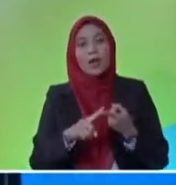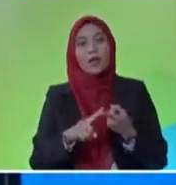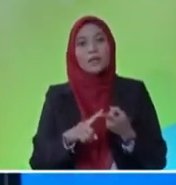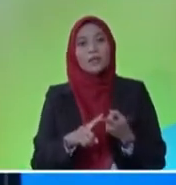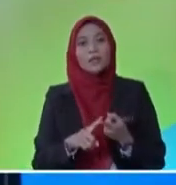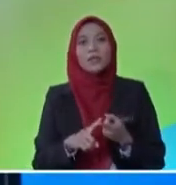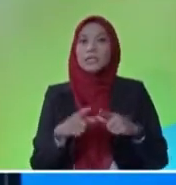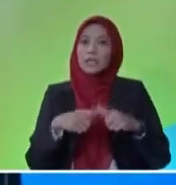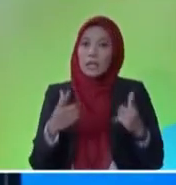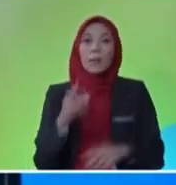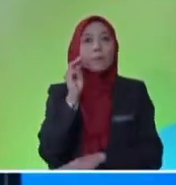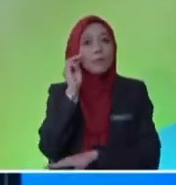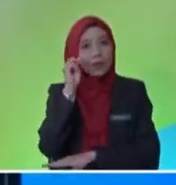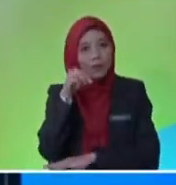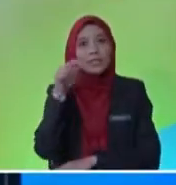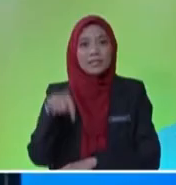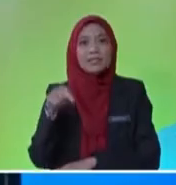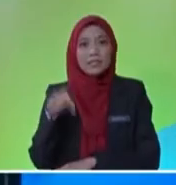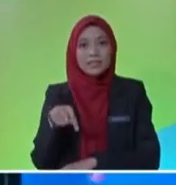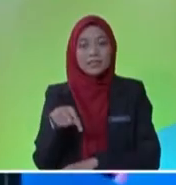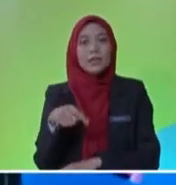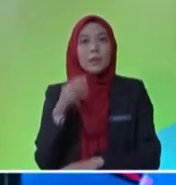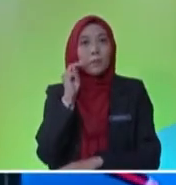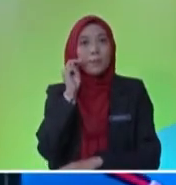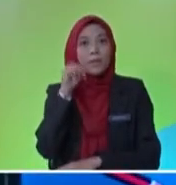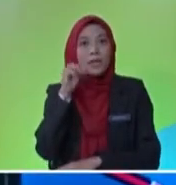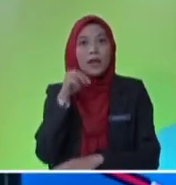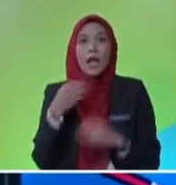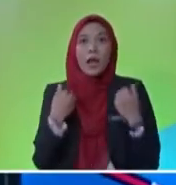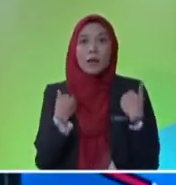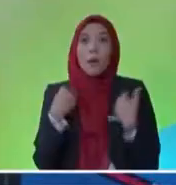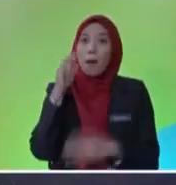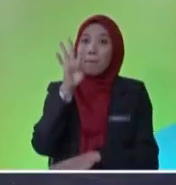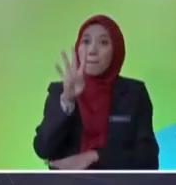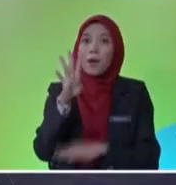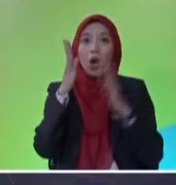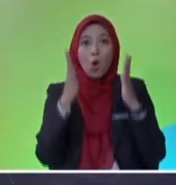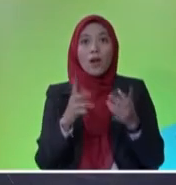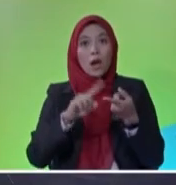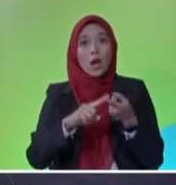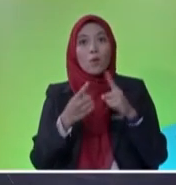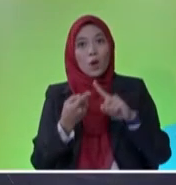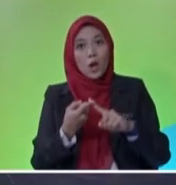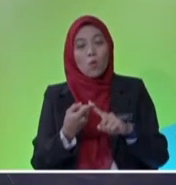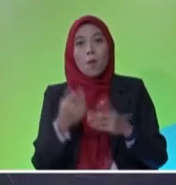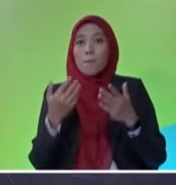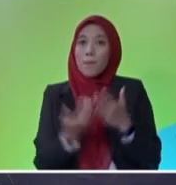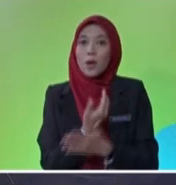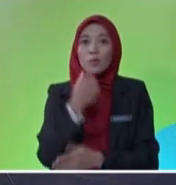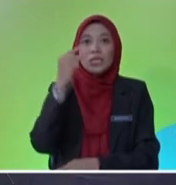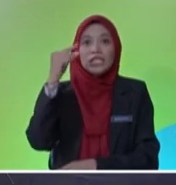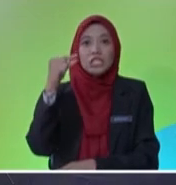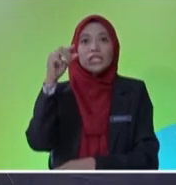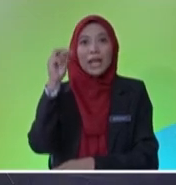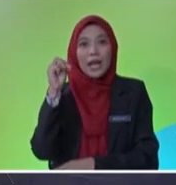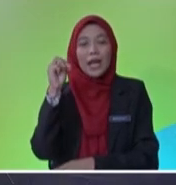daripada Mira yang berada di studio Mira pun ada bau ketek Alpha orang kawan baru di dalam talian Dimanakah mereka